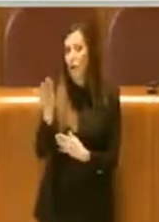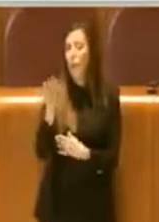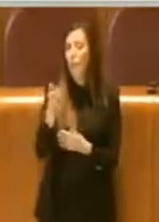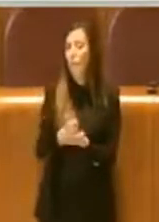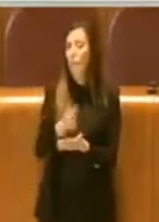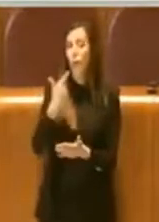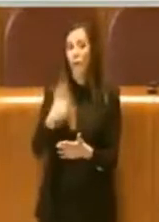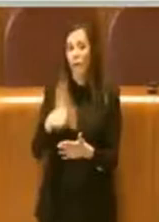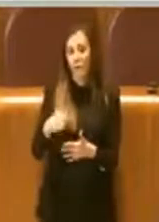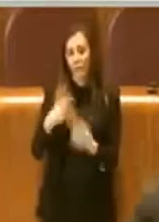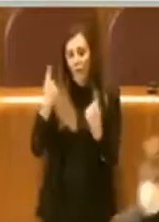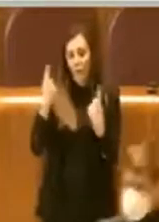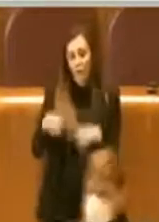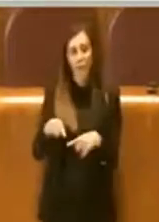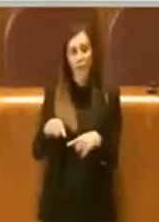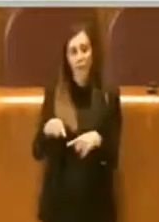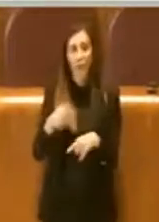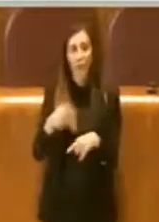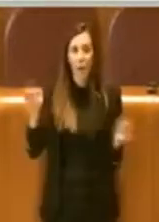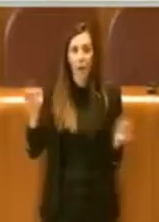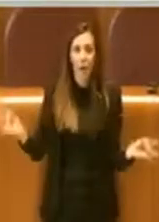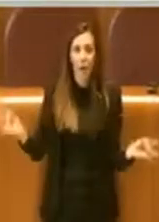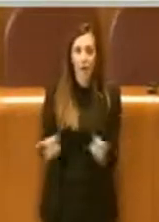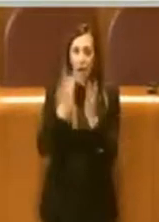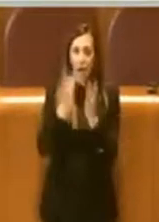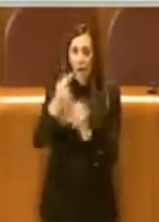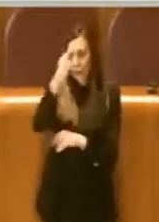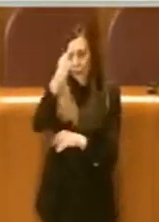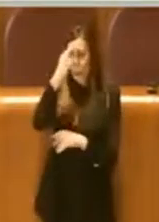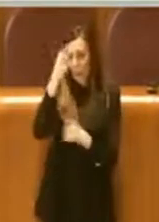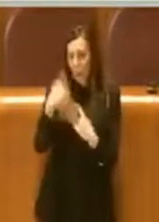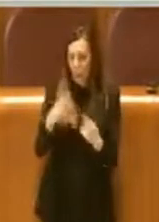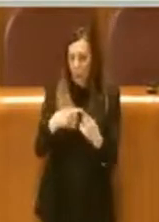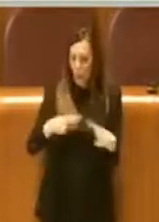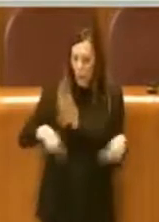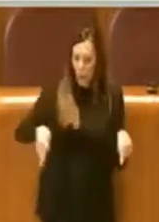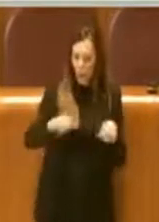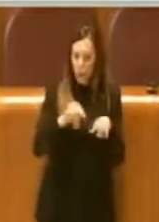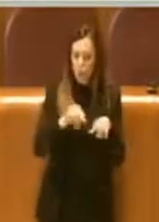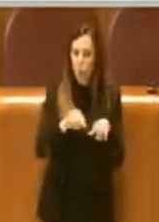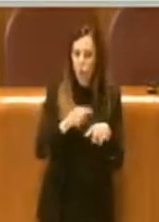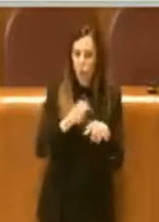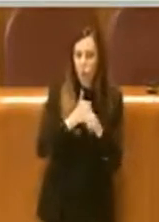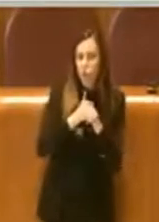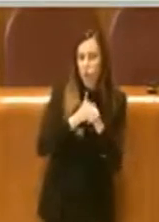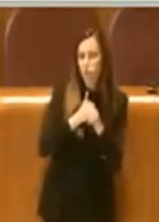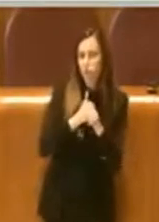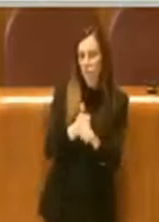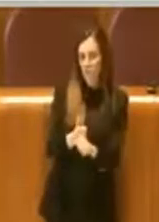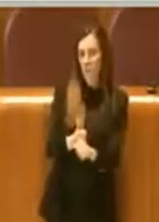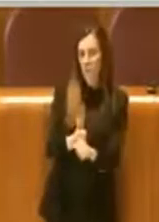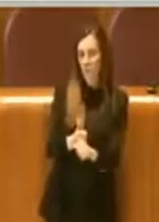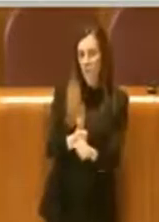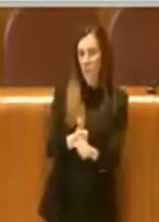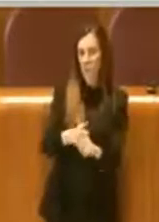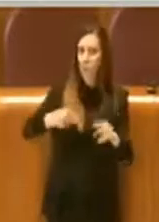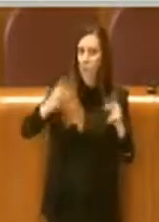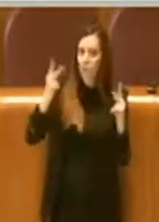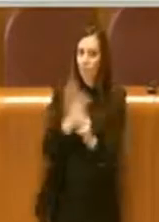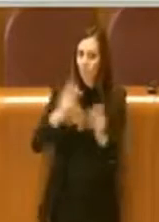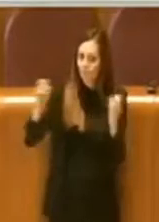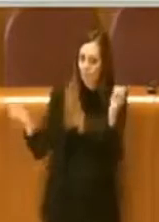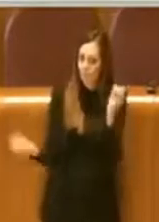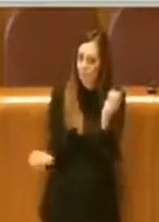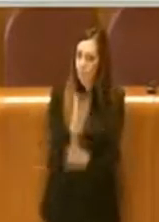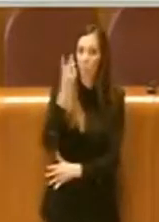passi. E con l'occasione ricordo, insomma, che anche la Commissione sta seguendo proprio quella che è la realizzazione